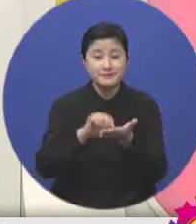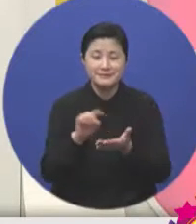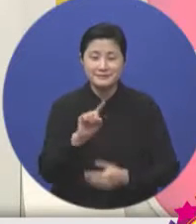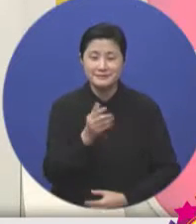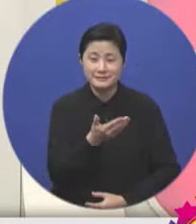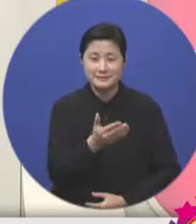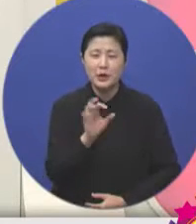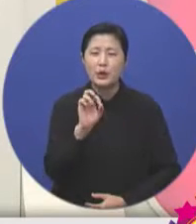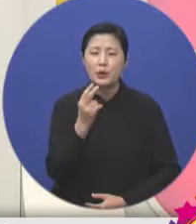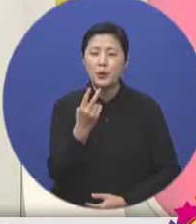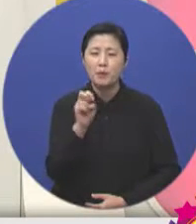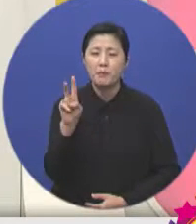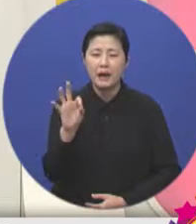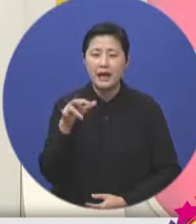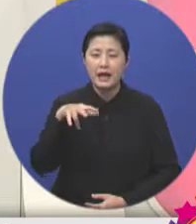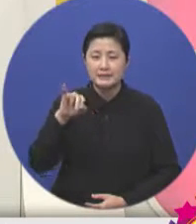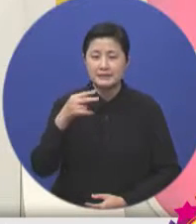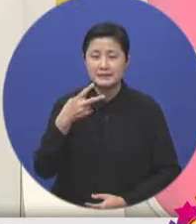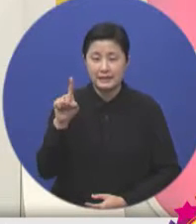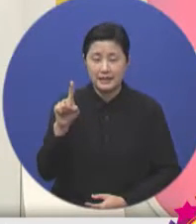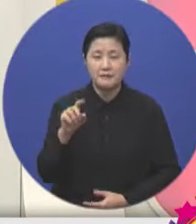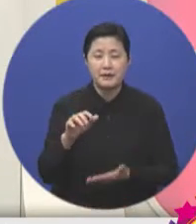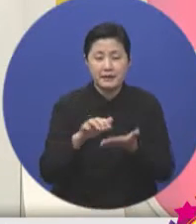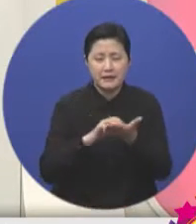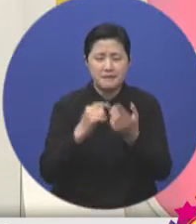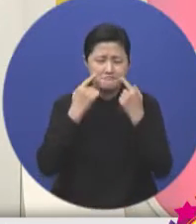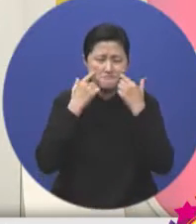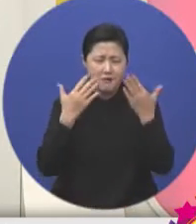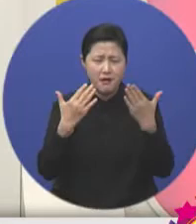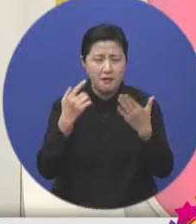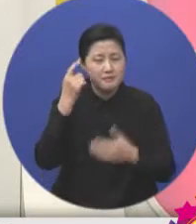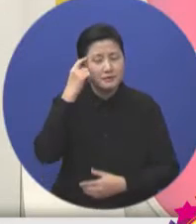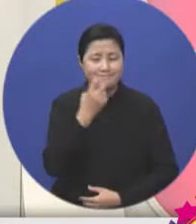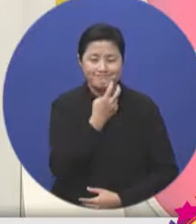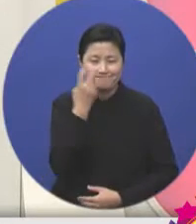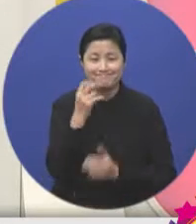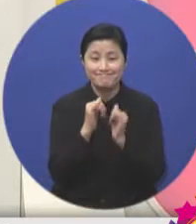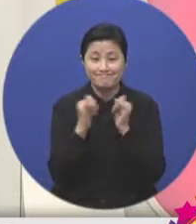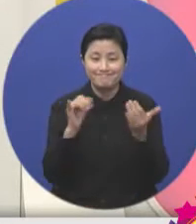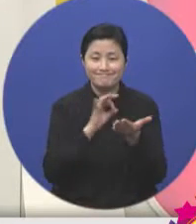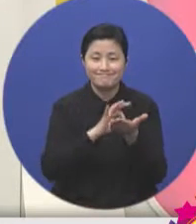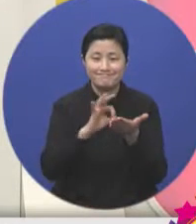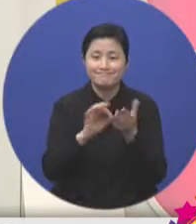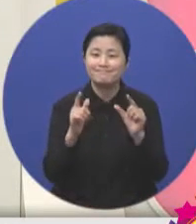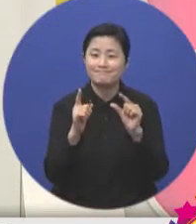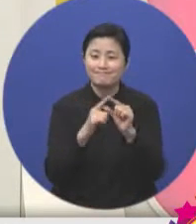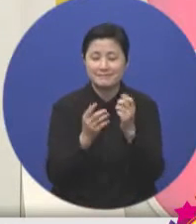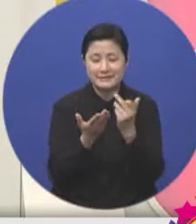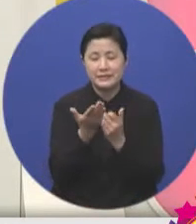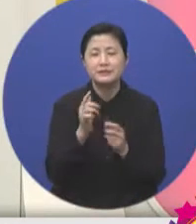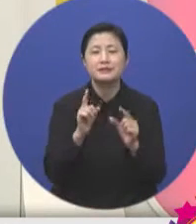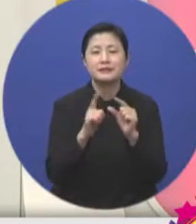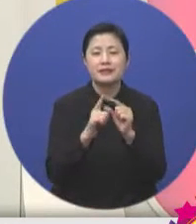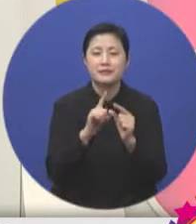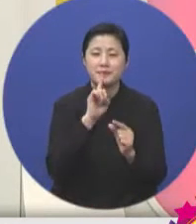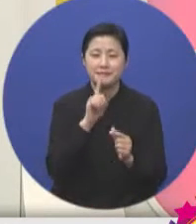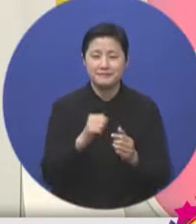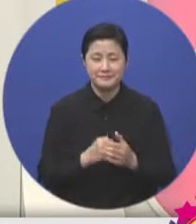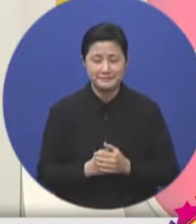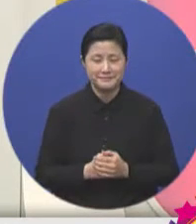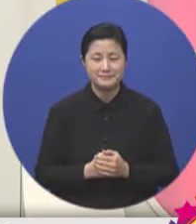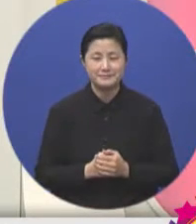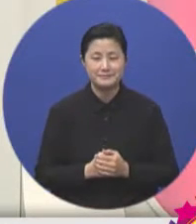퀴즈는요. 요망지단은 셈이 정확하고 머리가 좋은 사람에게 쓰이는 제주도 사투리입니다.